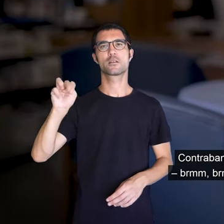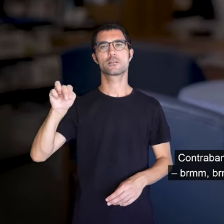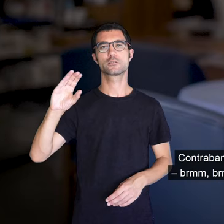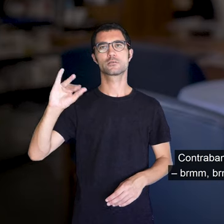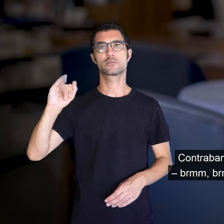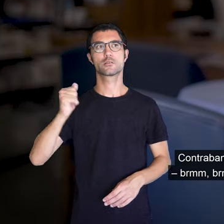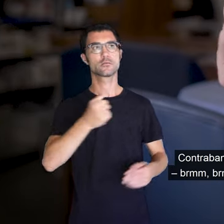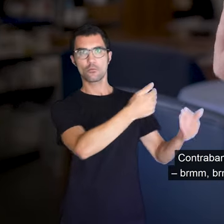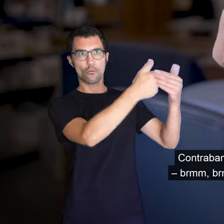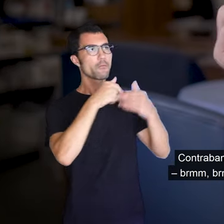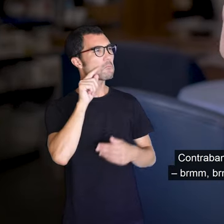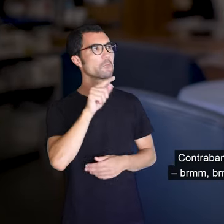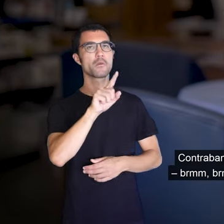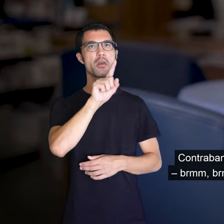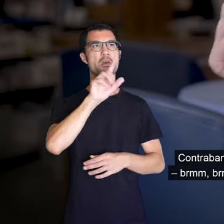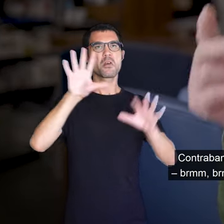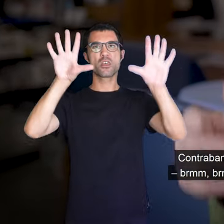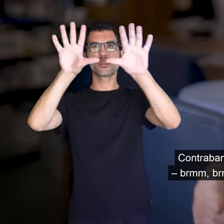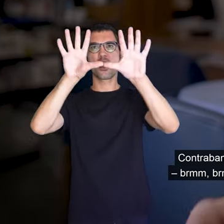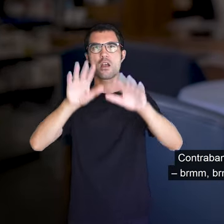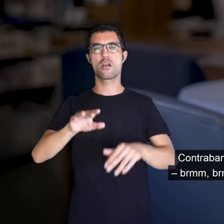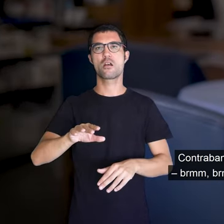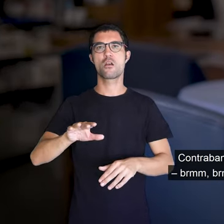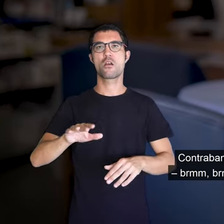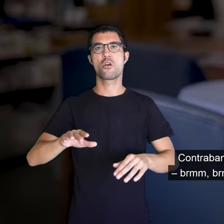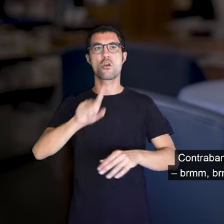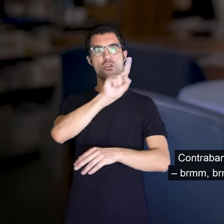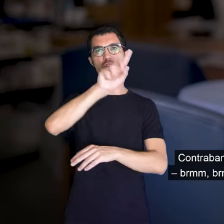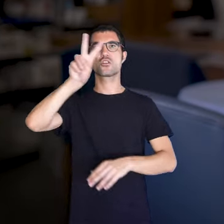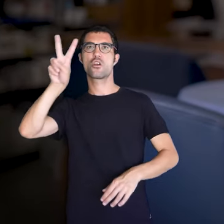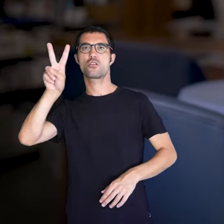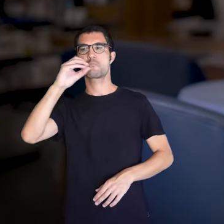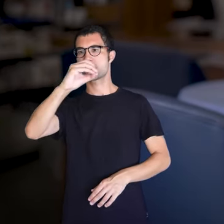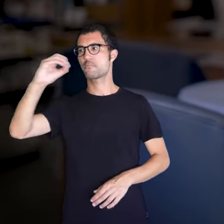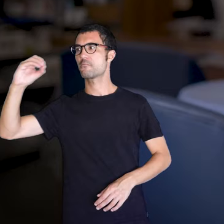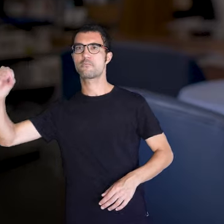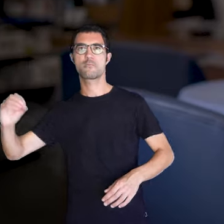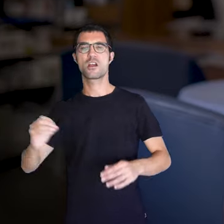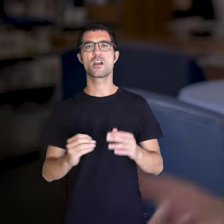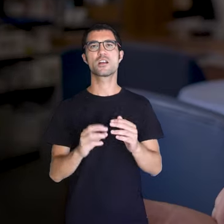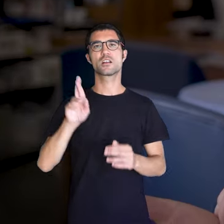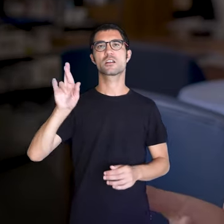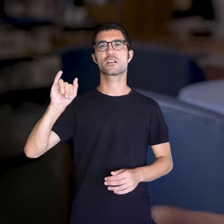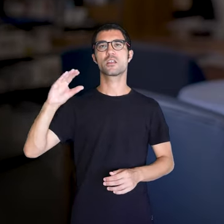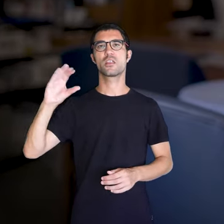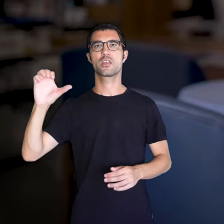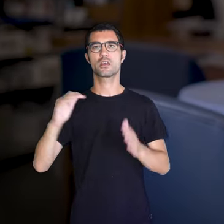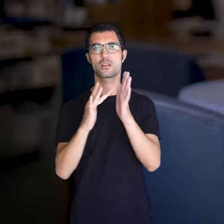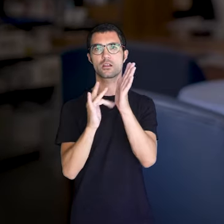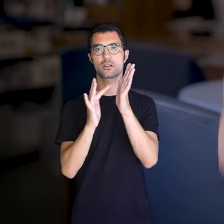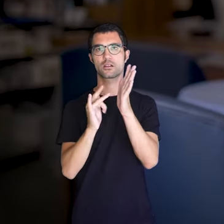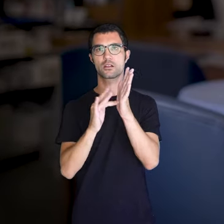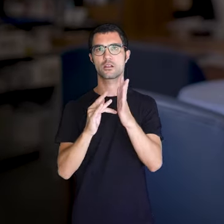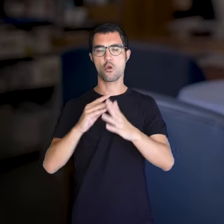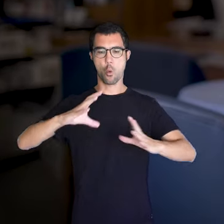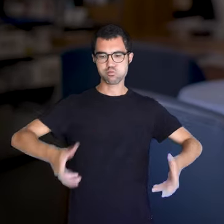si eren 10 o 12 tonelades d'arròs. Arròs pelat i sense pelar.